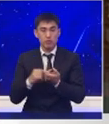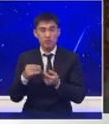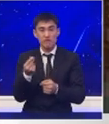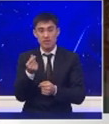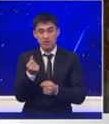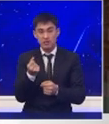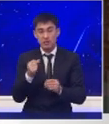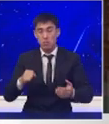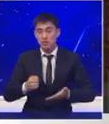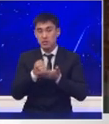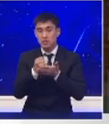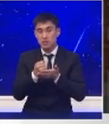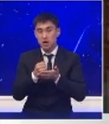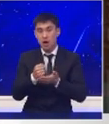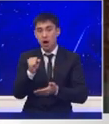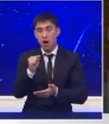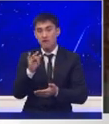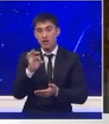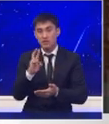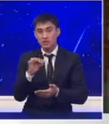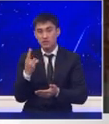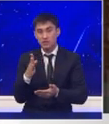финансовой поддержки афганцев и